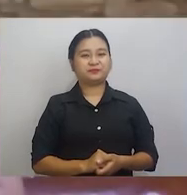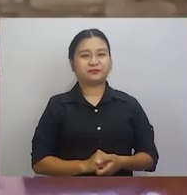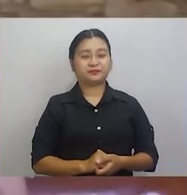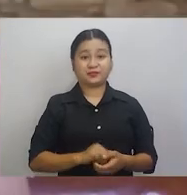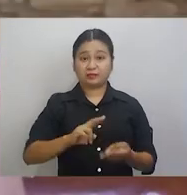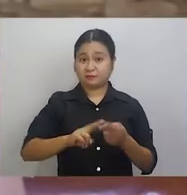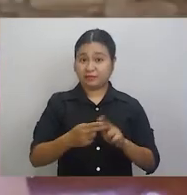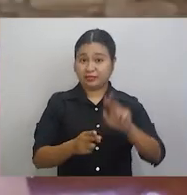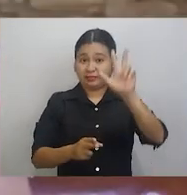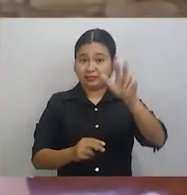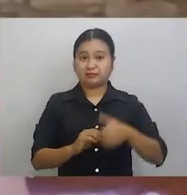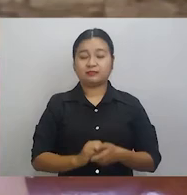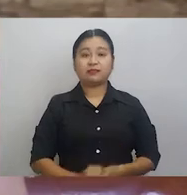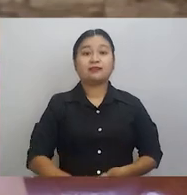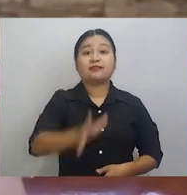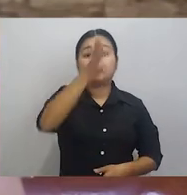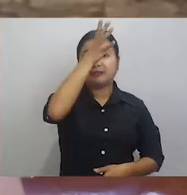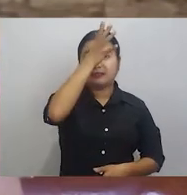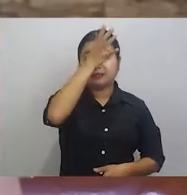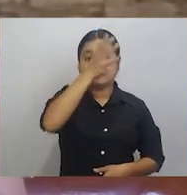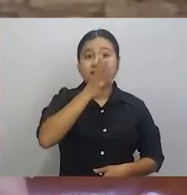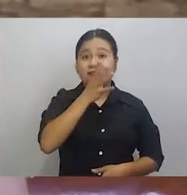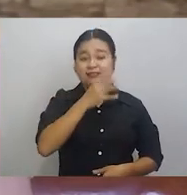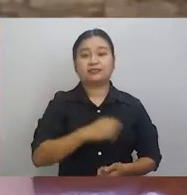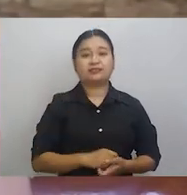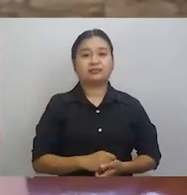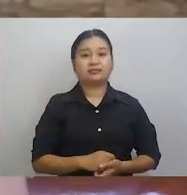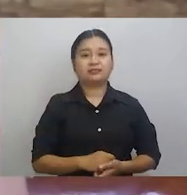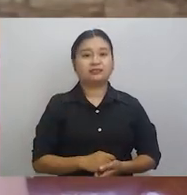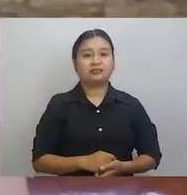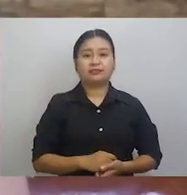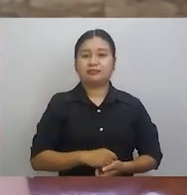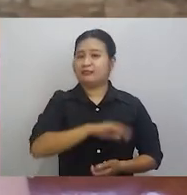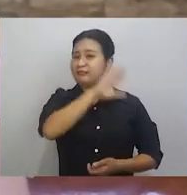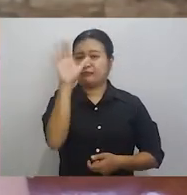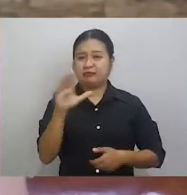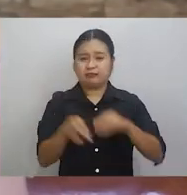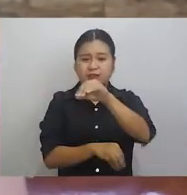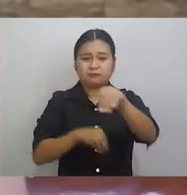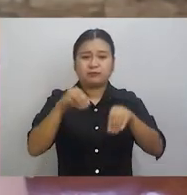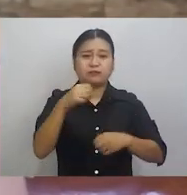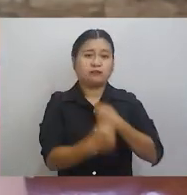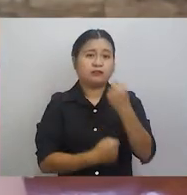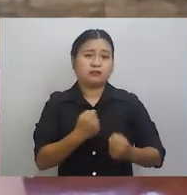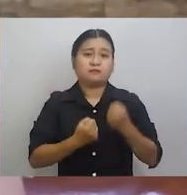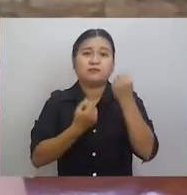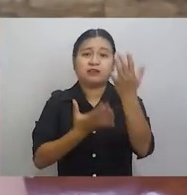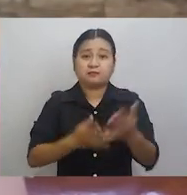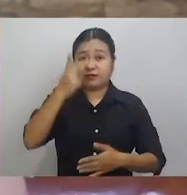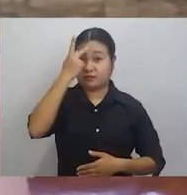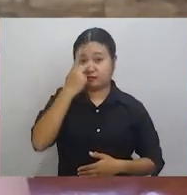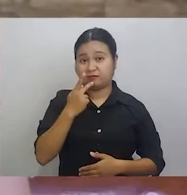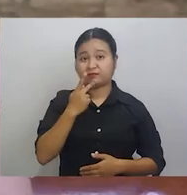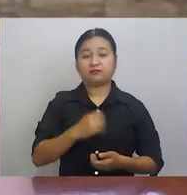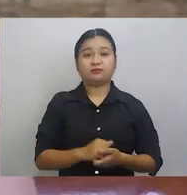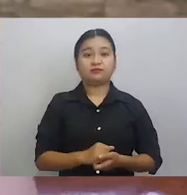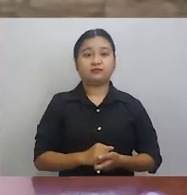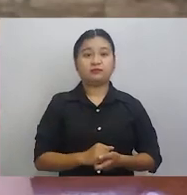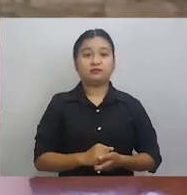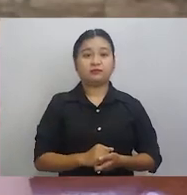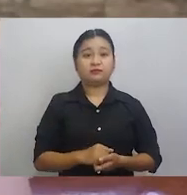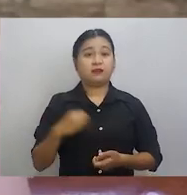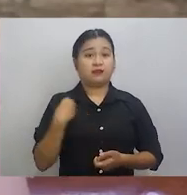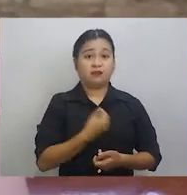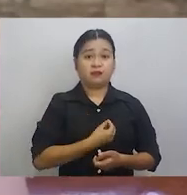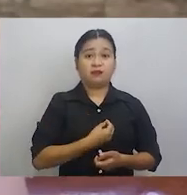Bilang tatlo, si nanay at tatay. Hindi matatawaran ang sakripisyo ng ating mga magulang. Ang ating